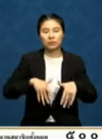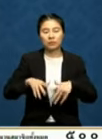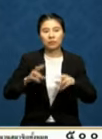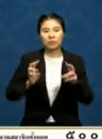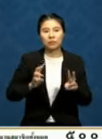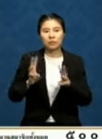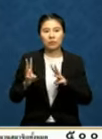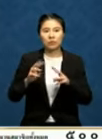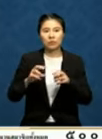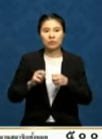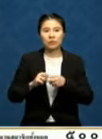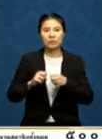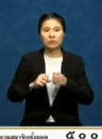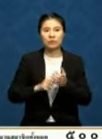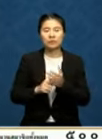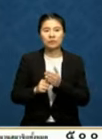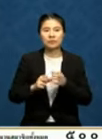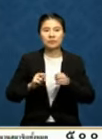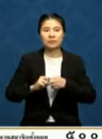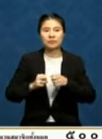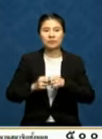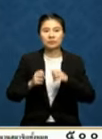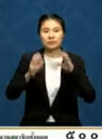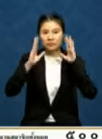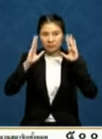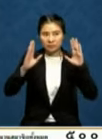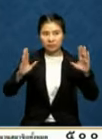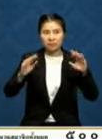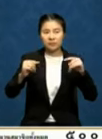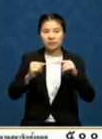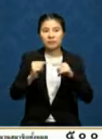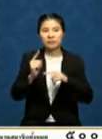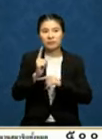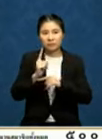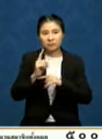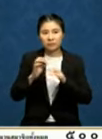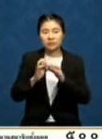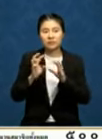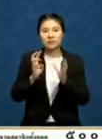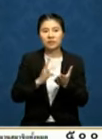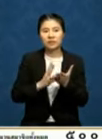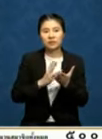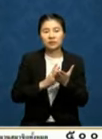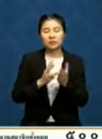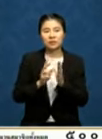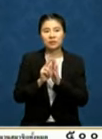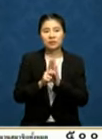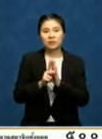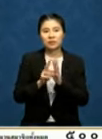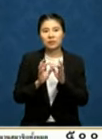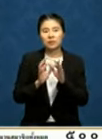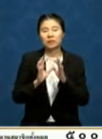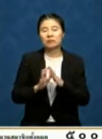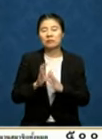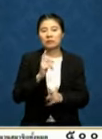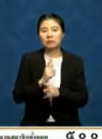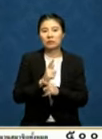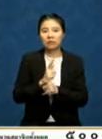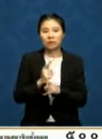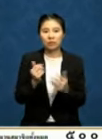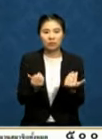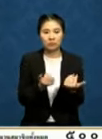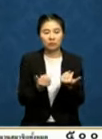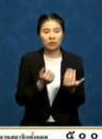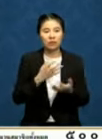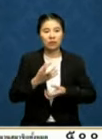วิธีดำเนินการจากหลากหลายแห่งไม่ว่าจะเป็นประสบการณ์ในระดับสากลหรือข้อมูลวิชาการด้านการศึกษาเรื่องการเลี้ยงลูกนะคะม